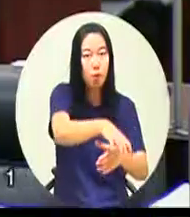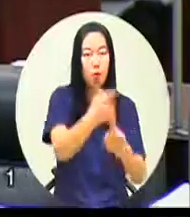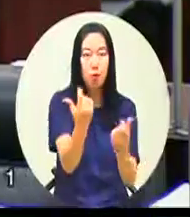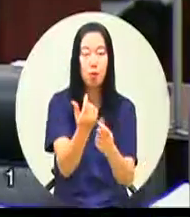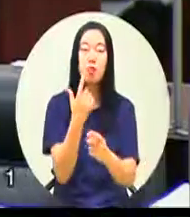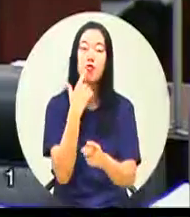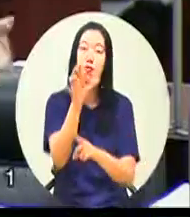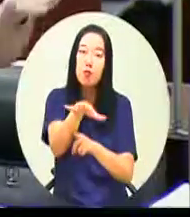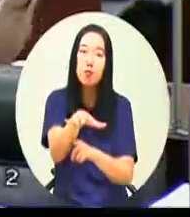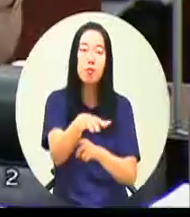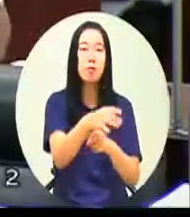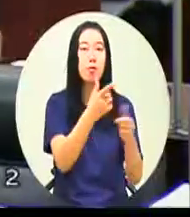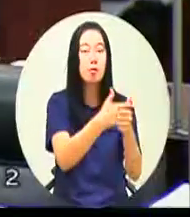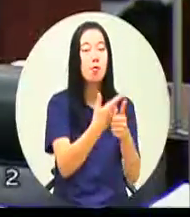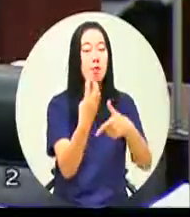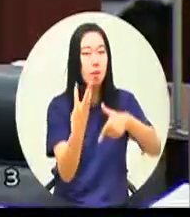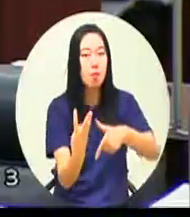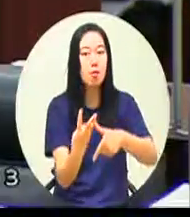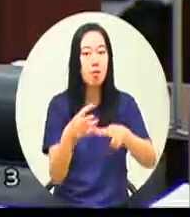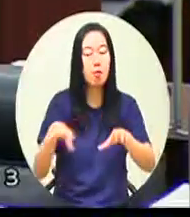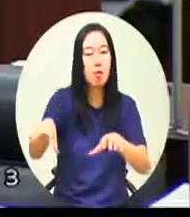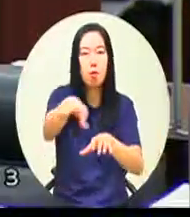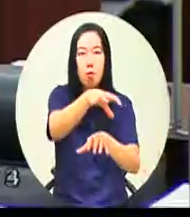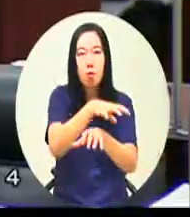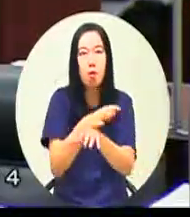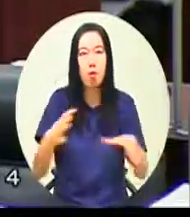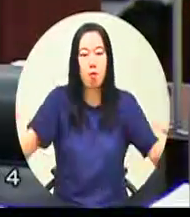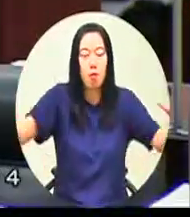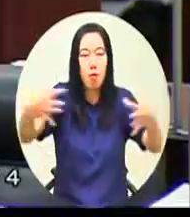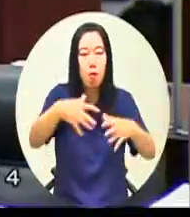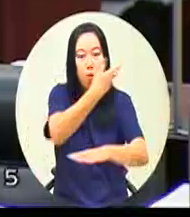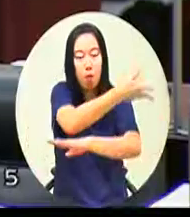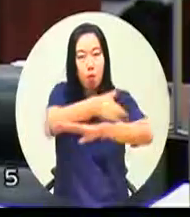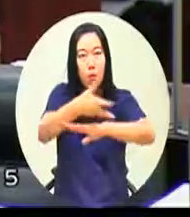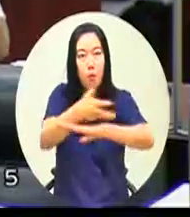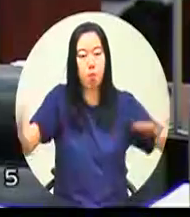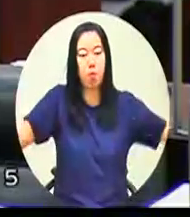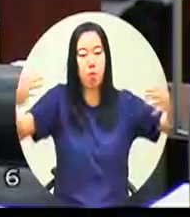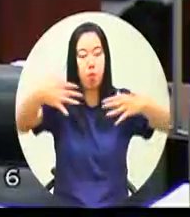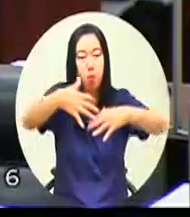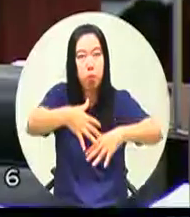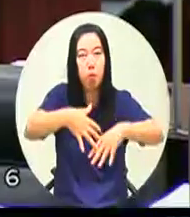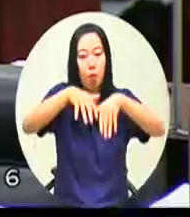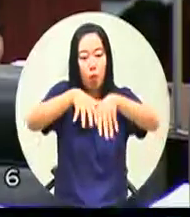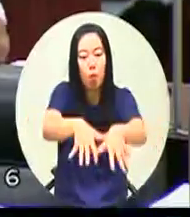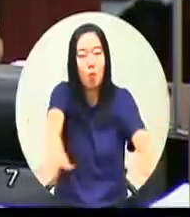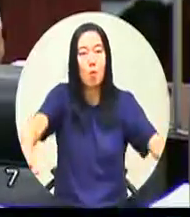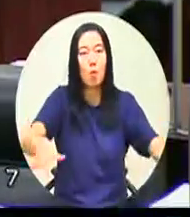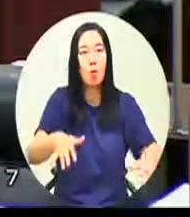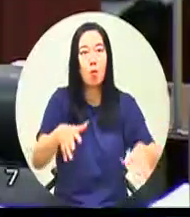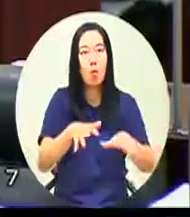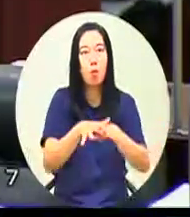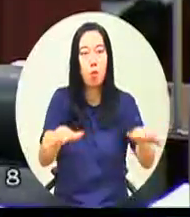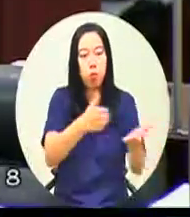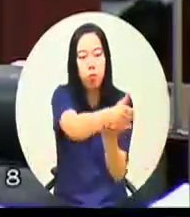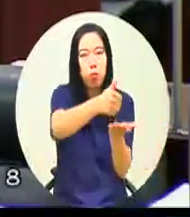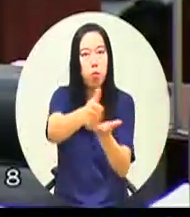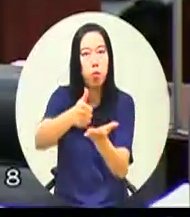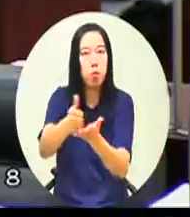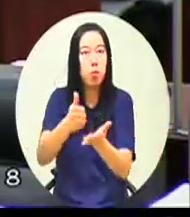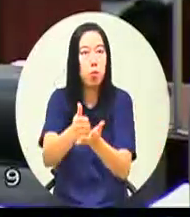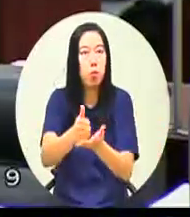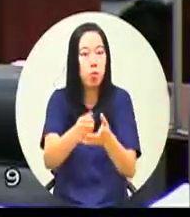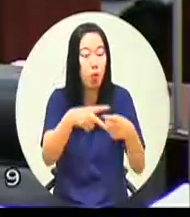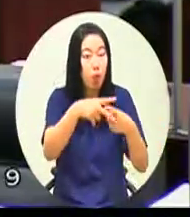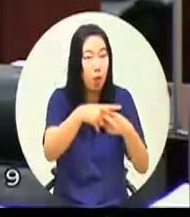浓啦、啊、甲仙山林所有汇集出来的这个水啊吼、哦，当然就是吼，无、哦、的流量无遐大嘛吼、哦，啊，